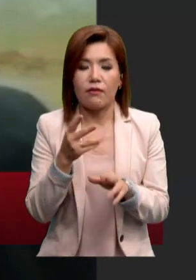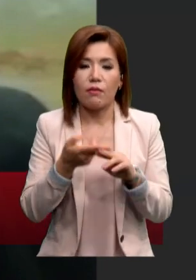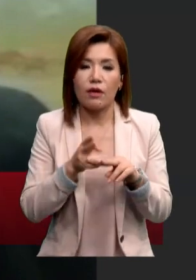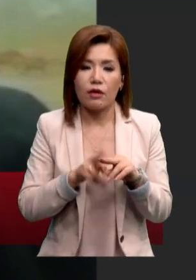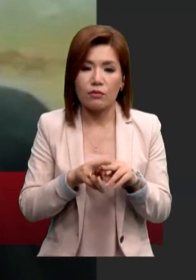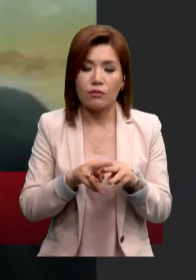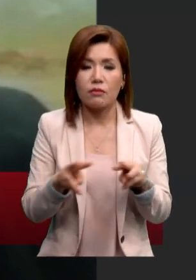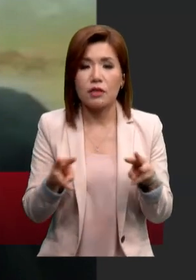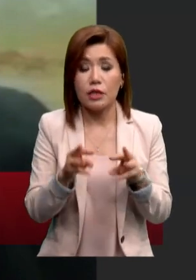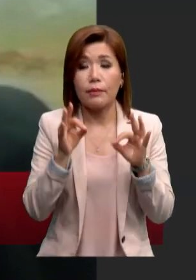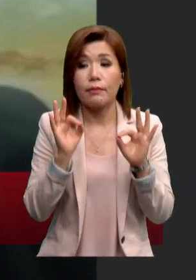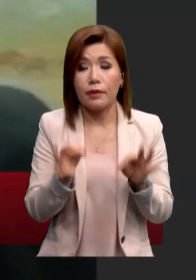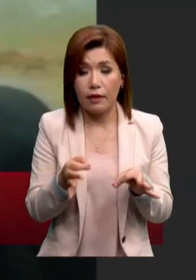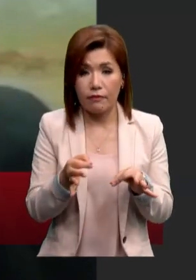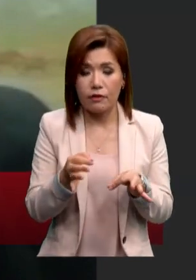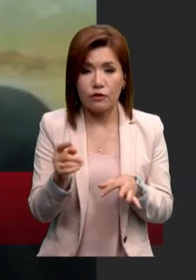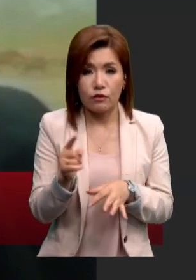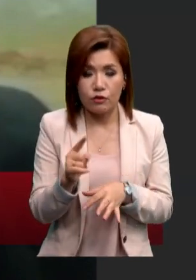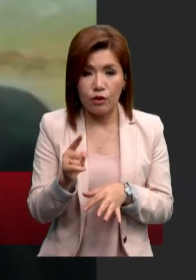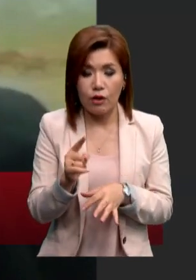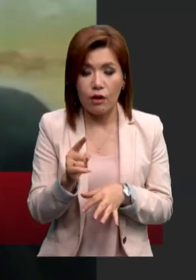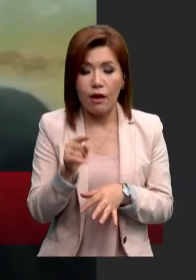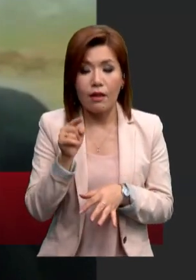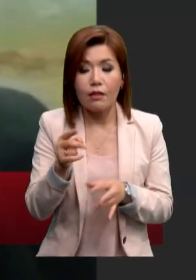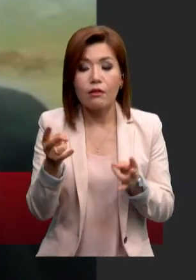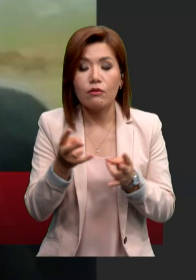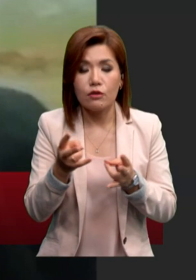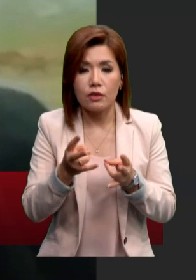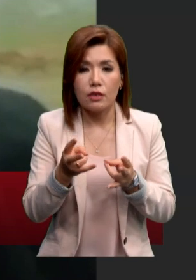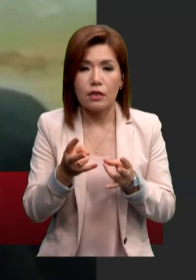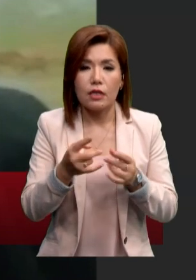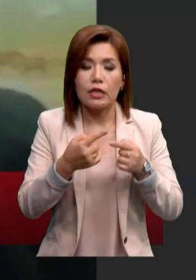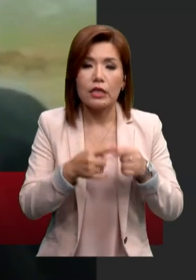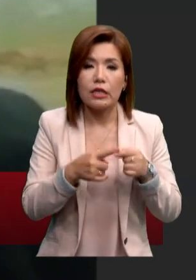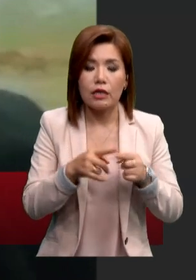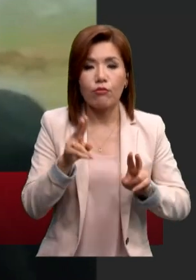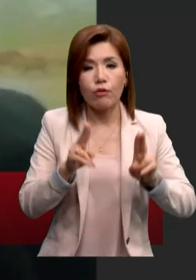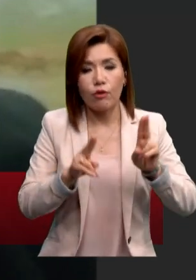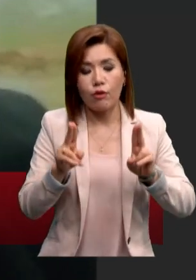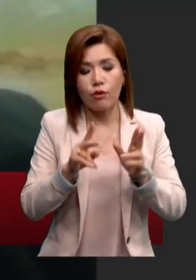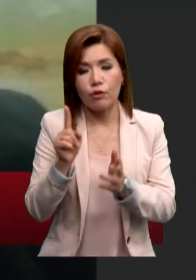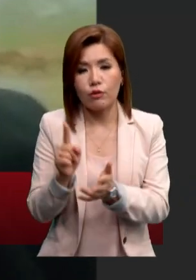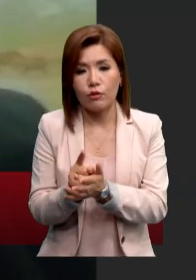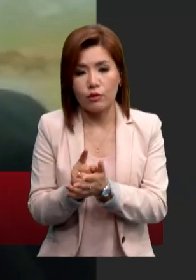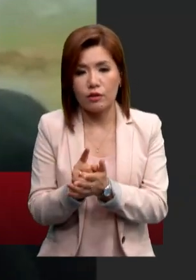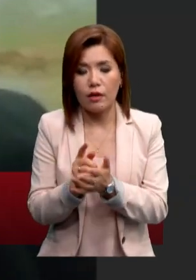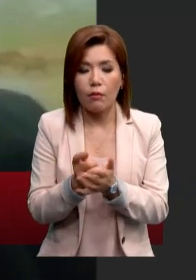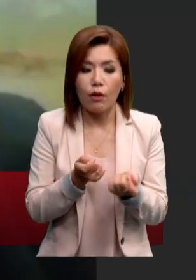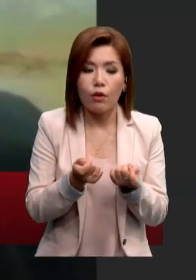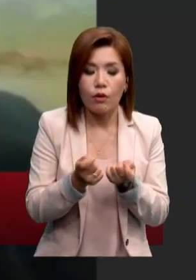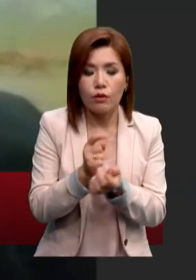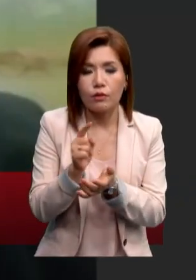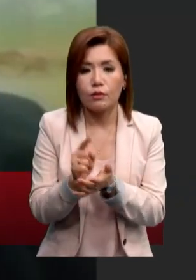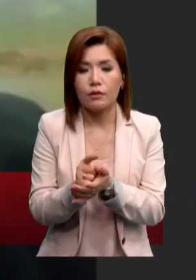Наверное Минфин в чем-то прав что нужно какие-то вот технические регламент нужен какие-то регулирования